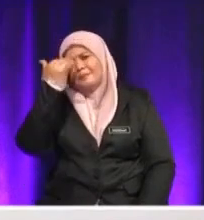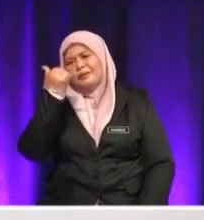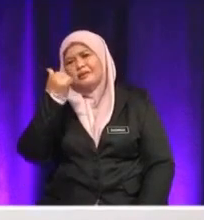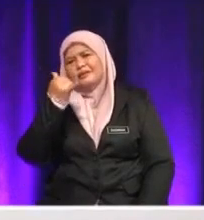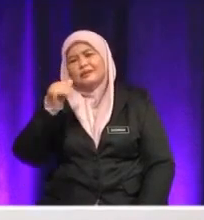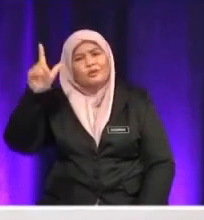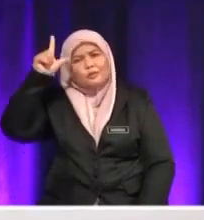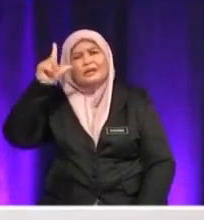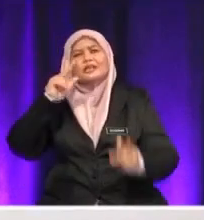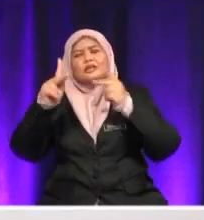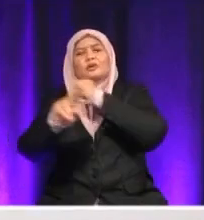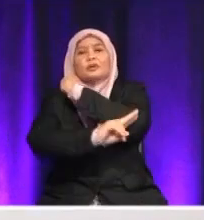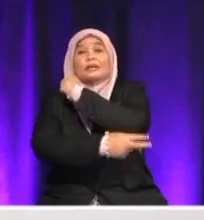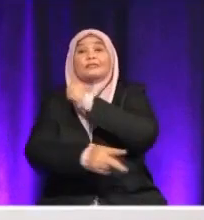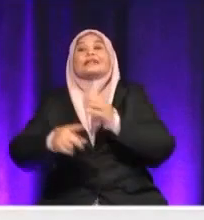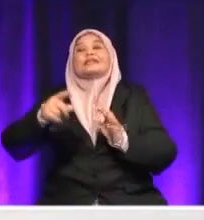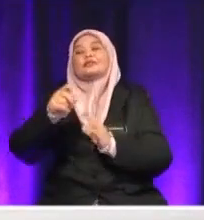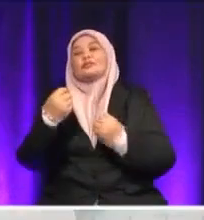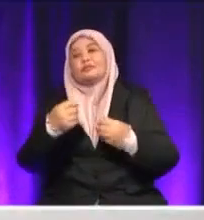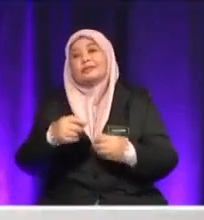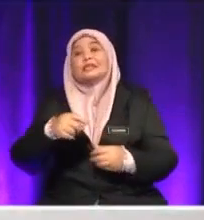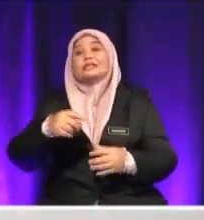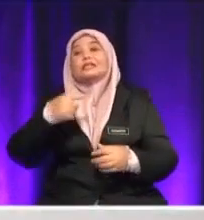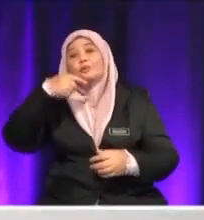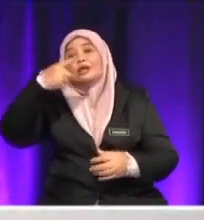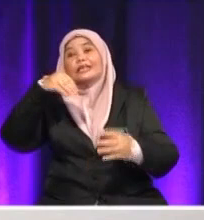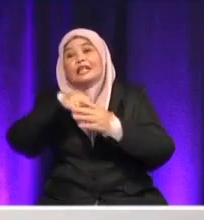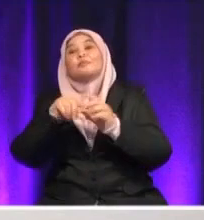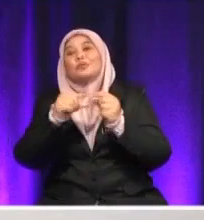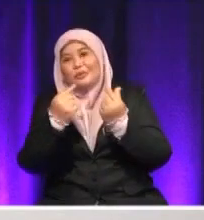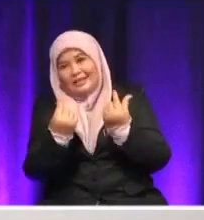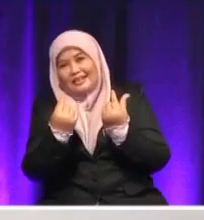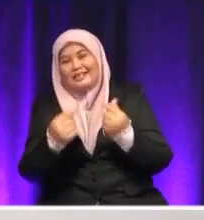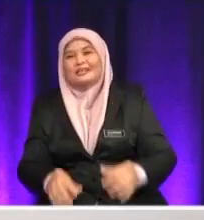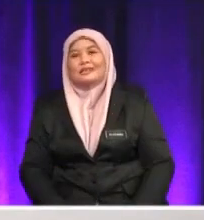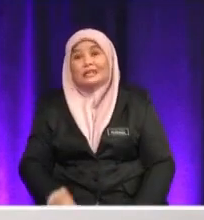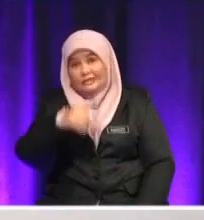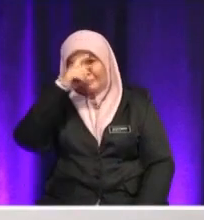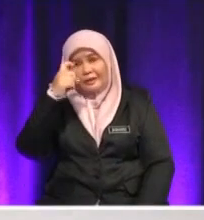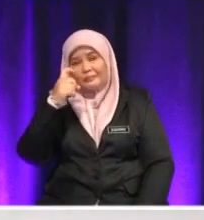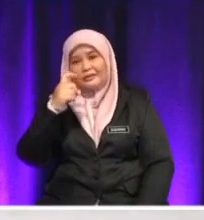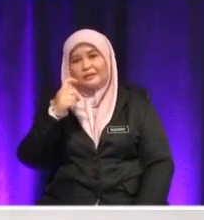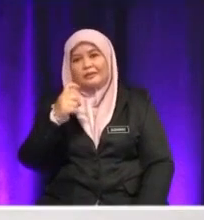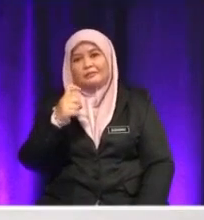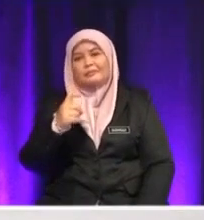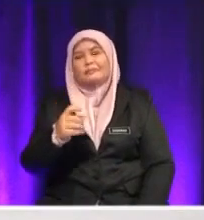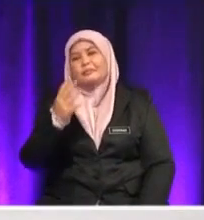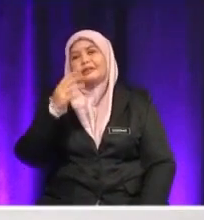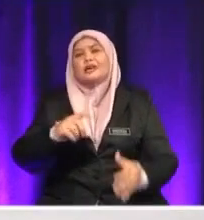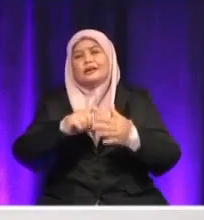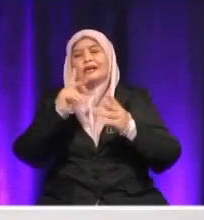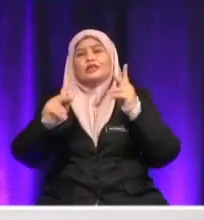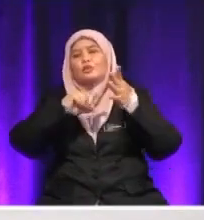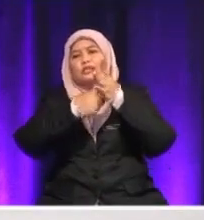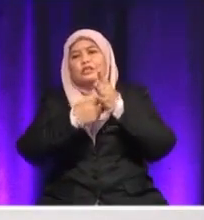kenapa Hakim kata begitu? Disebutkan dalam Quran. Alhamdulillah. Okey. Itulah dia sebab kenapa kalau kita nampak kata kunci hudud